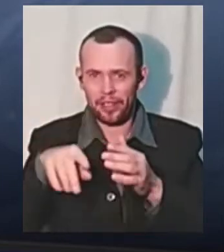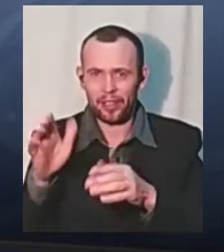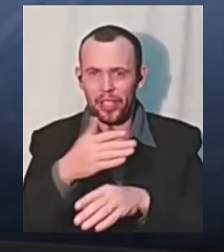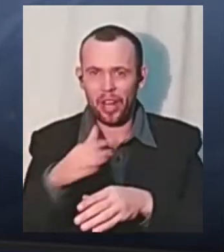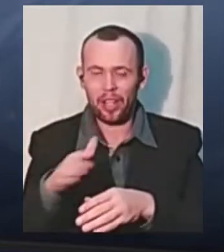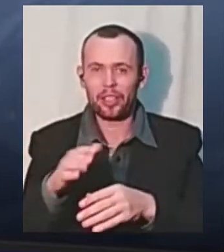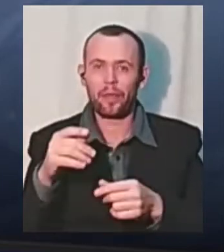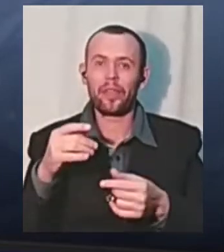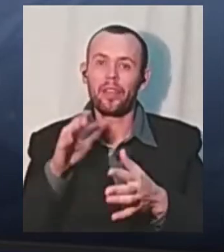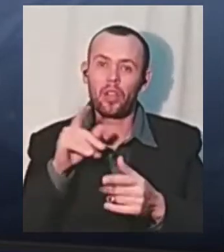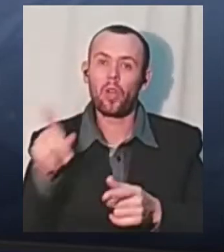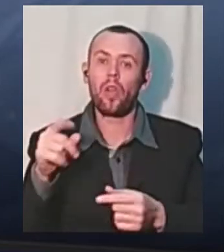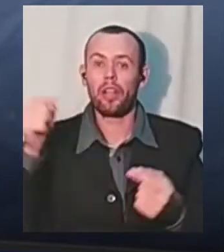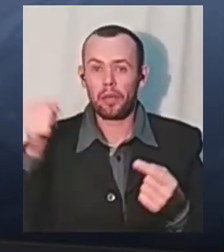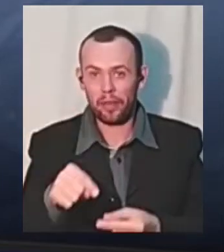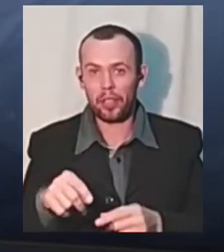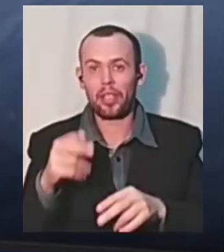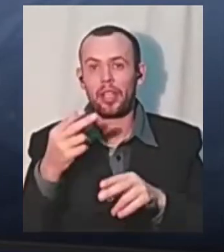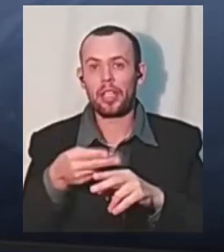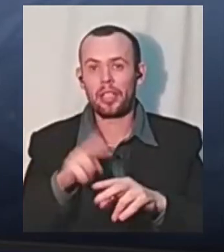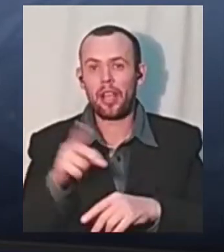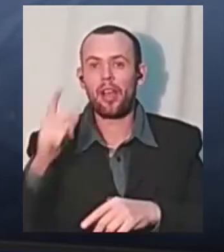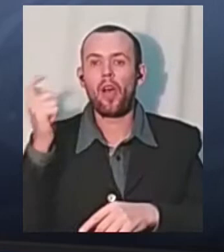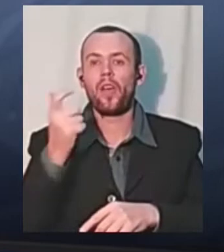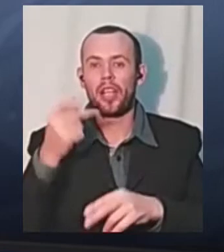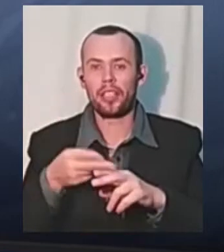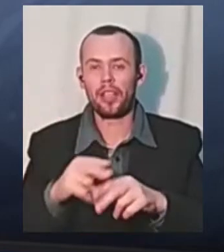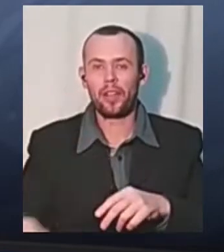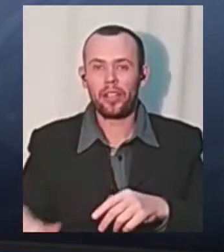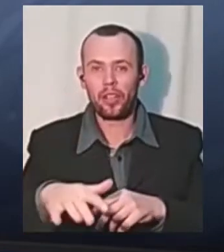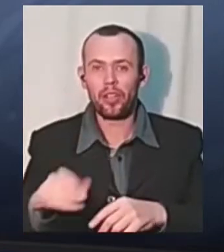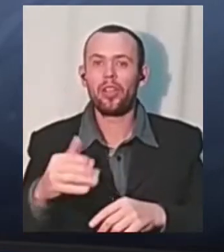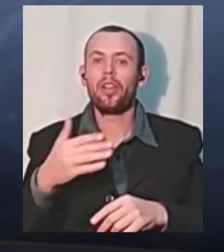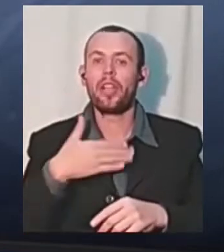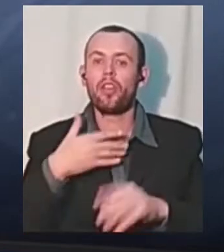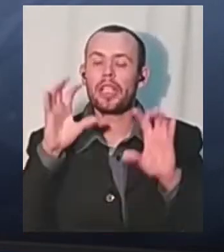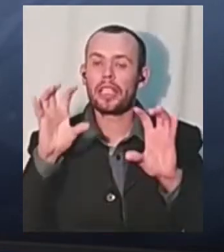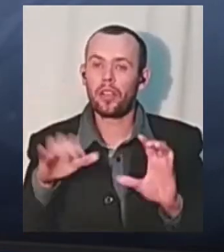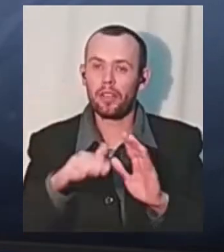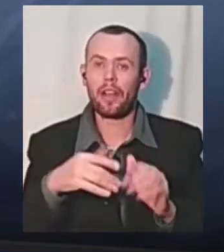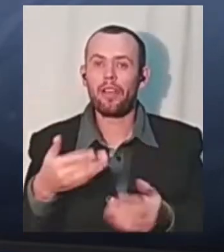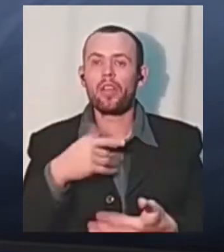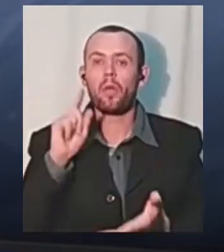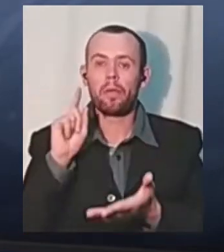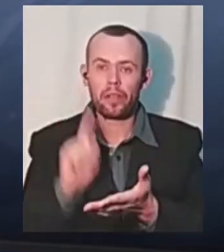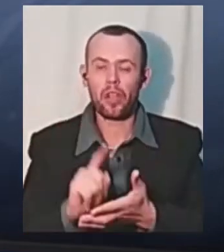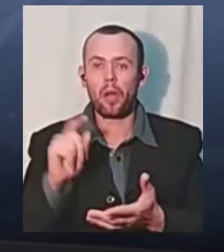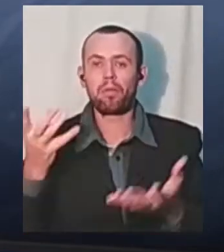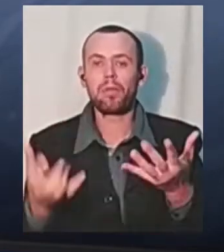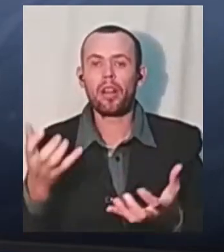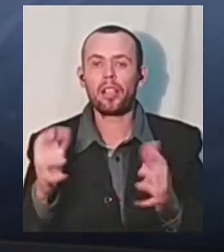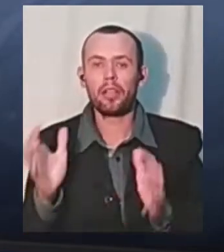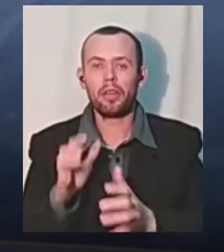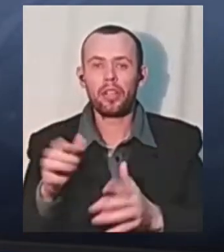земельній, то, відповідно, цей власник цієї земельної ділянки. Наше законодавство, воно зобов'язує балансоутримувачем доглядати